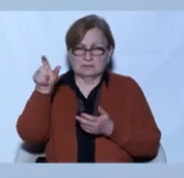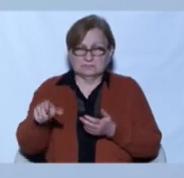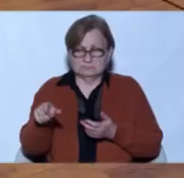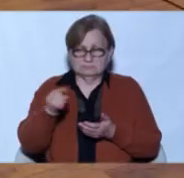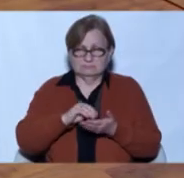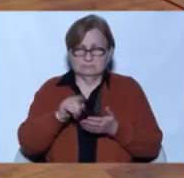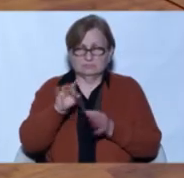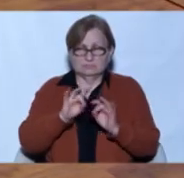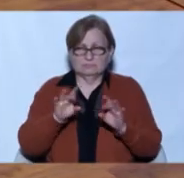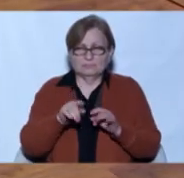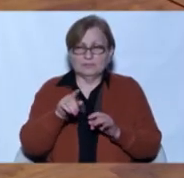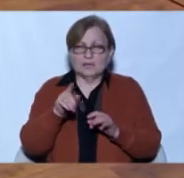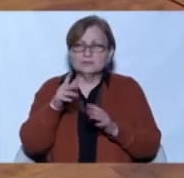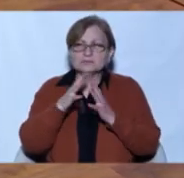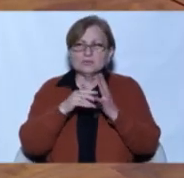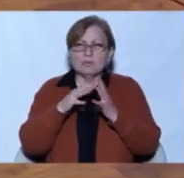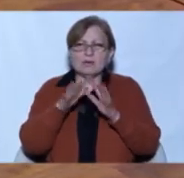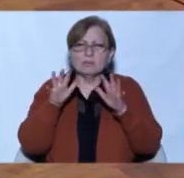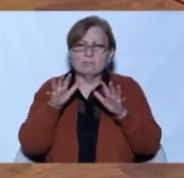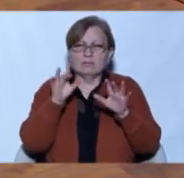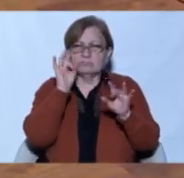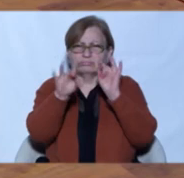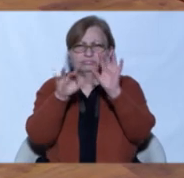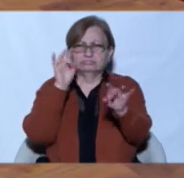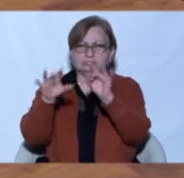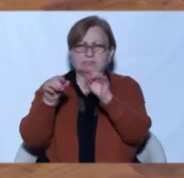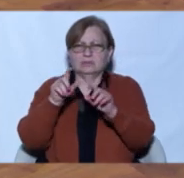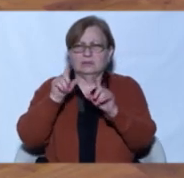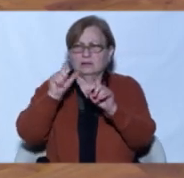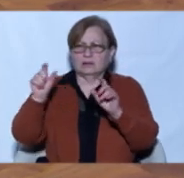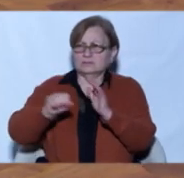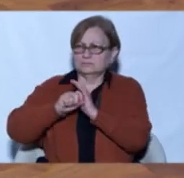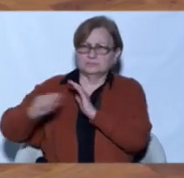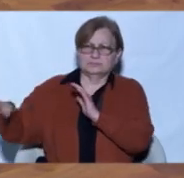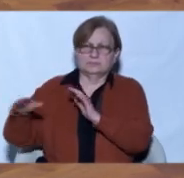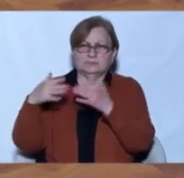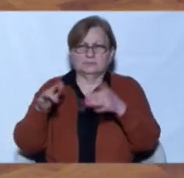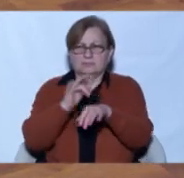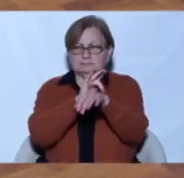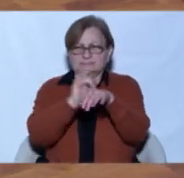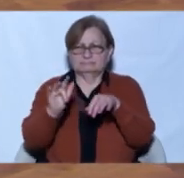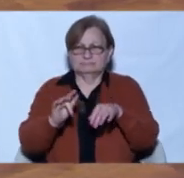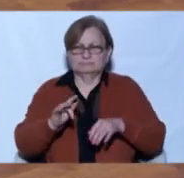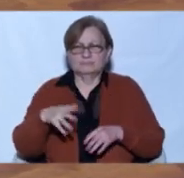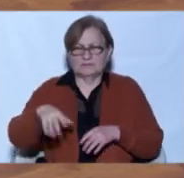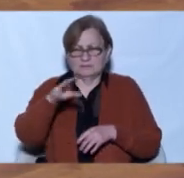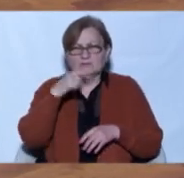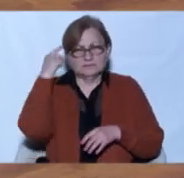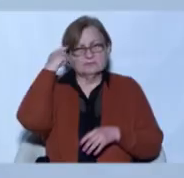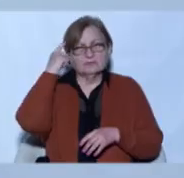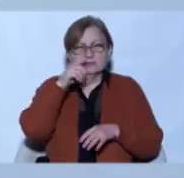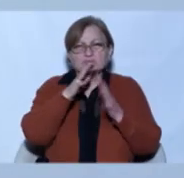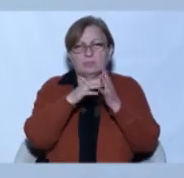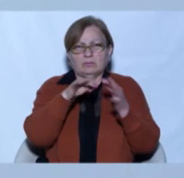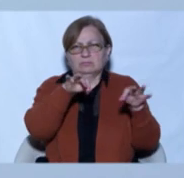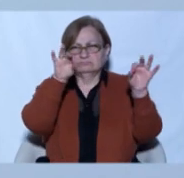მოთხრობა. მიტოვებული სოფლების სევდაზე ალბათ გიფიქრია შენც და მეც და ძალიან ბევრ ადამიანს.